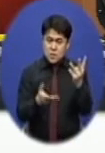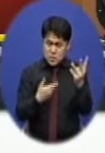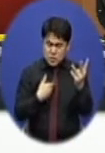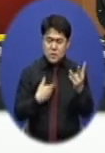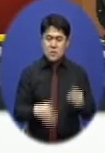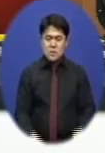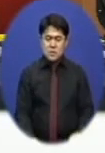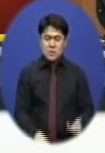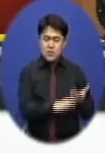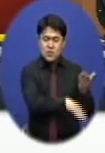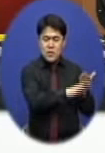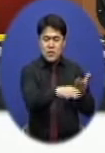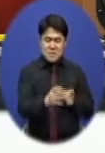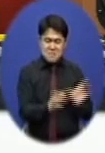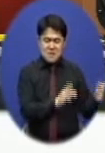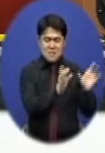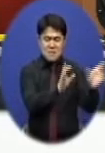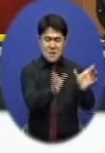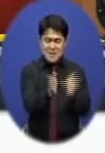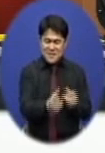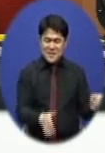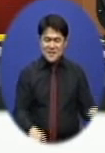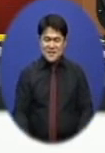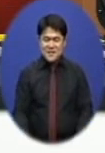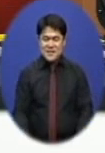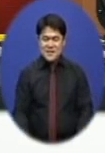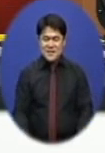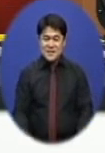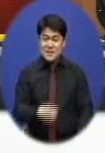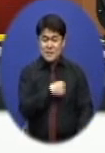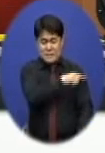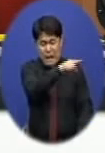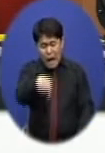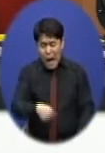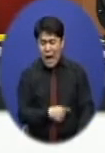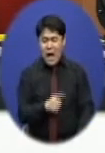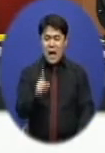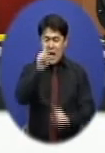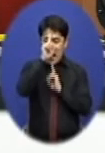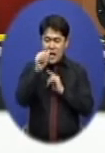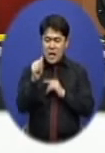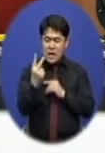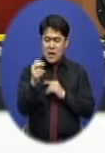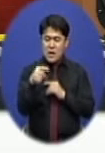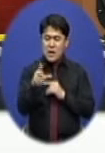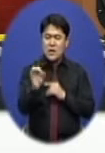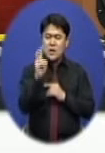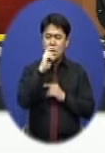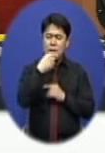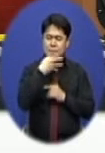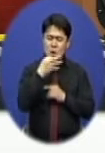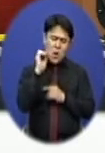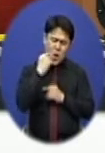장 한 열 장 더 드리세요. 회원들이 하도 예. 우리 효정님이 예. 너무